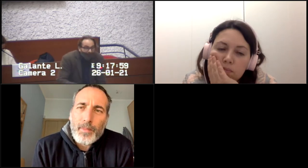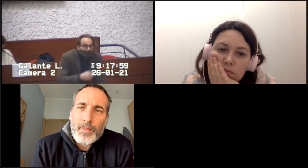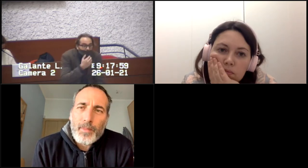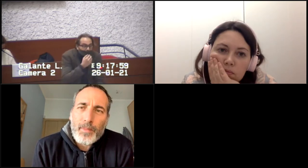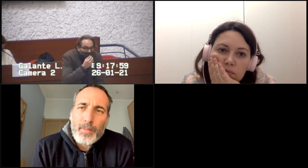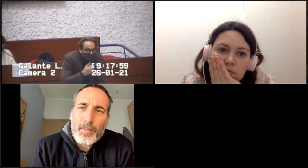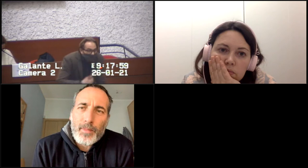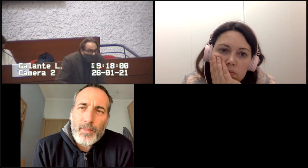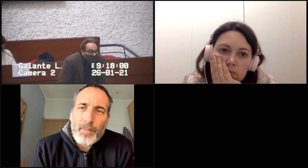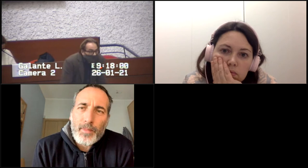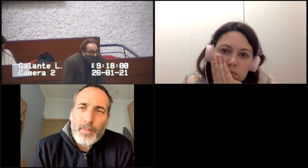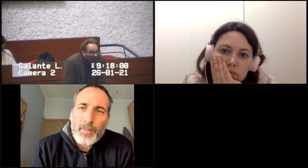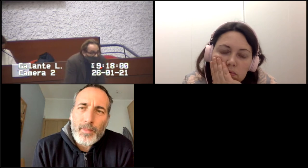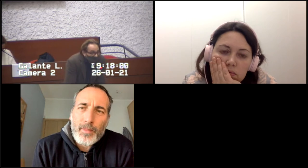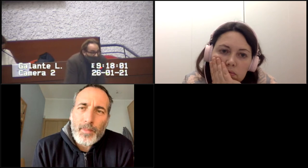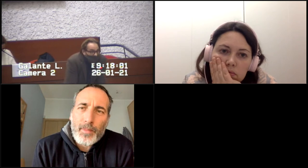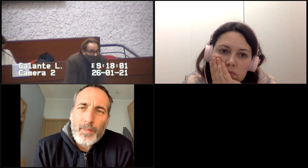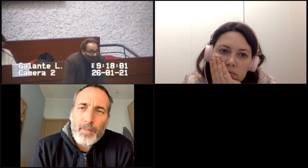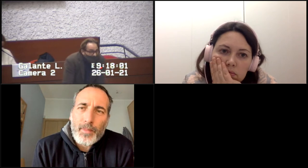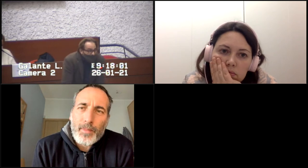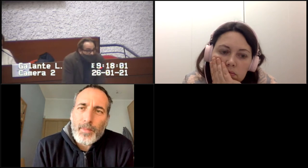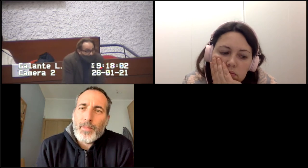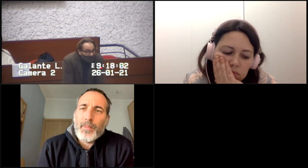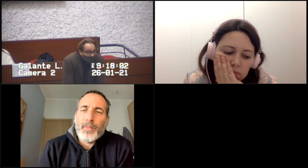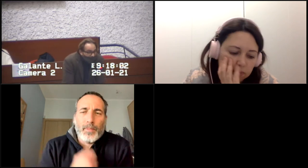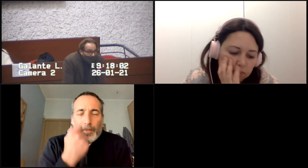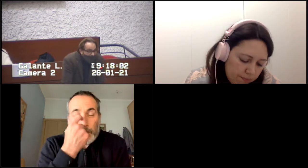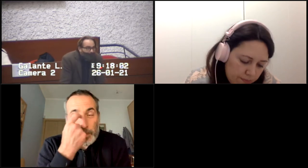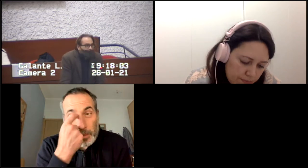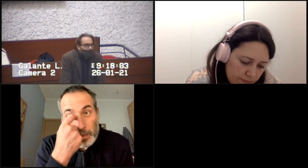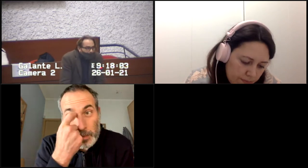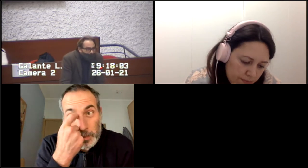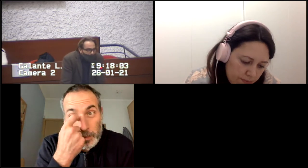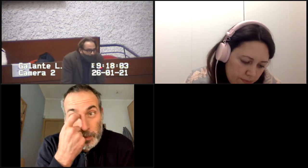premialità quasi fino al 30% rispetto al